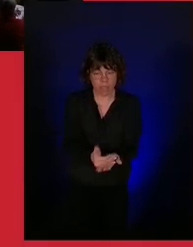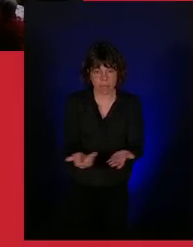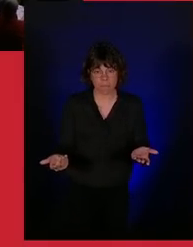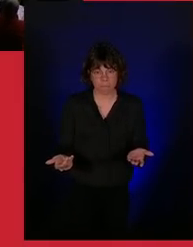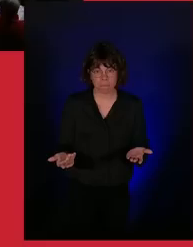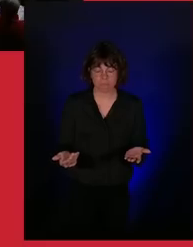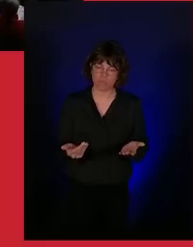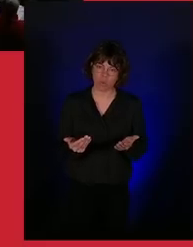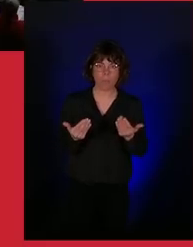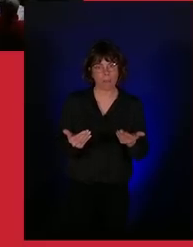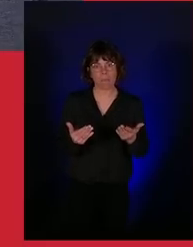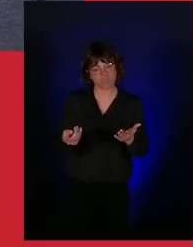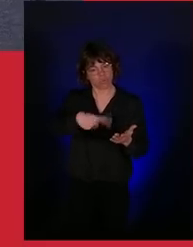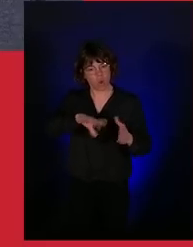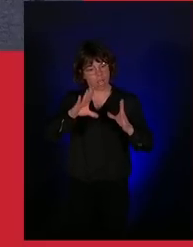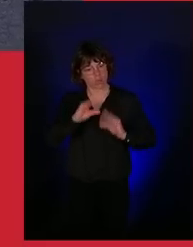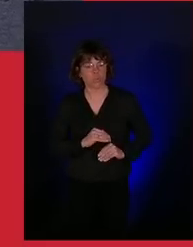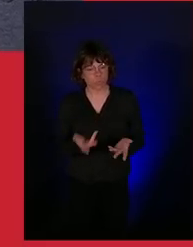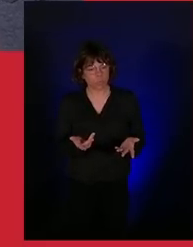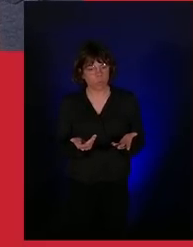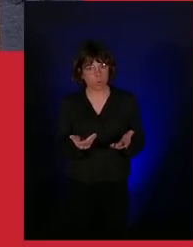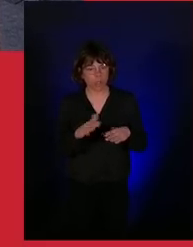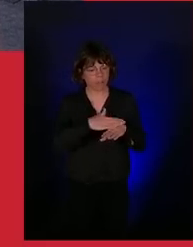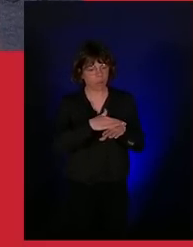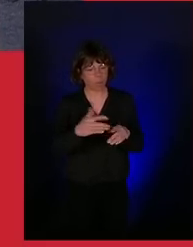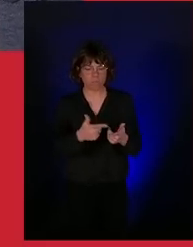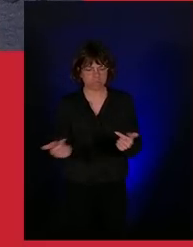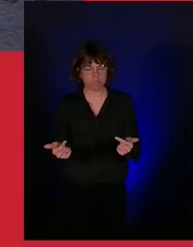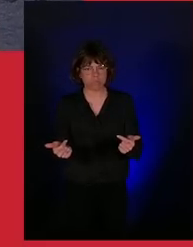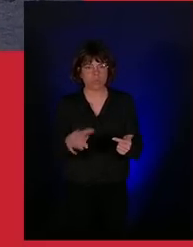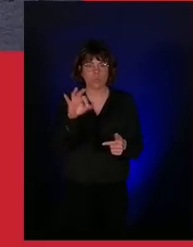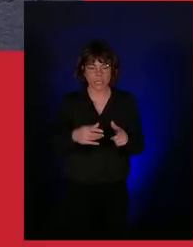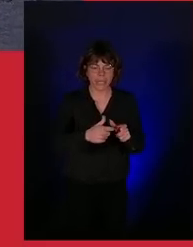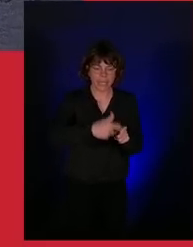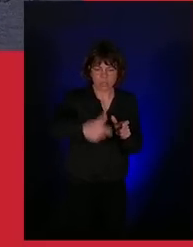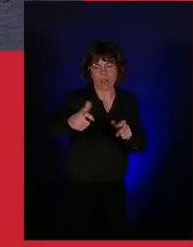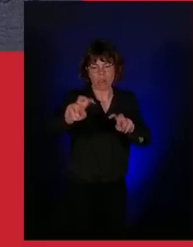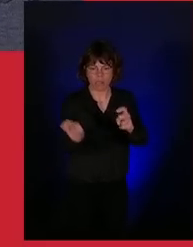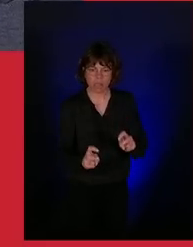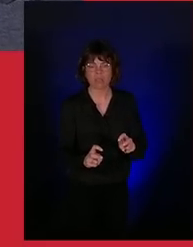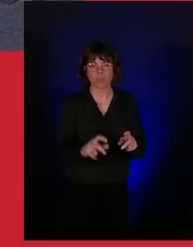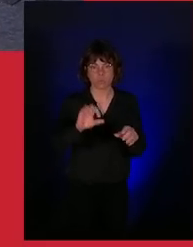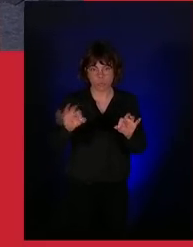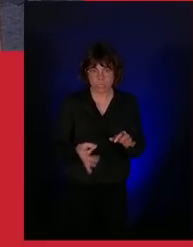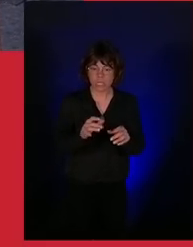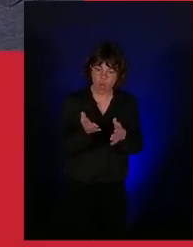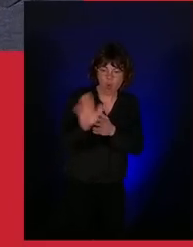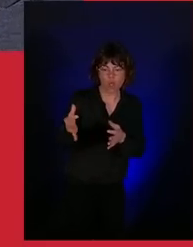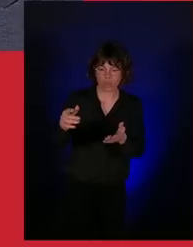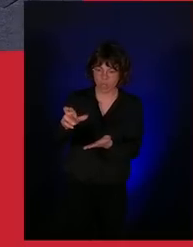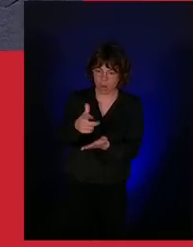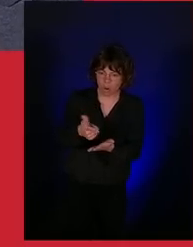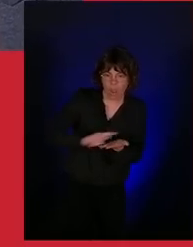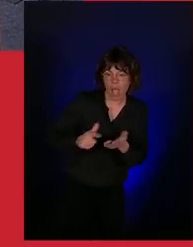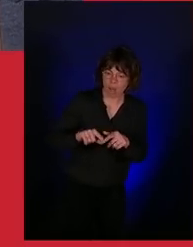Alors il est temps d'assumer à la fois des facteurs extérieurs évidents que nous connaissons, des industrialisations avec délocalisation et éclatement des lieux de